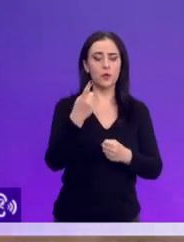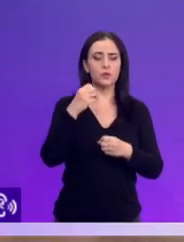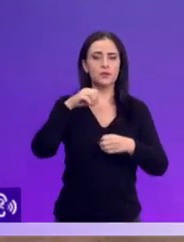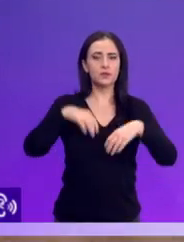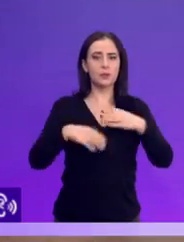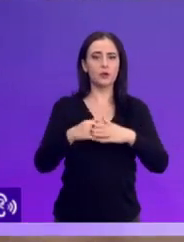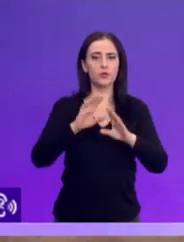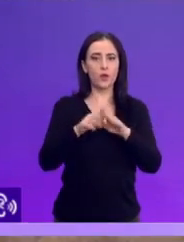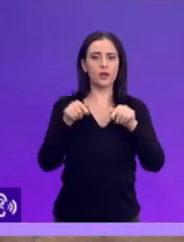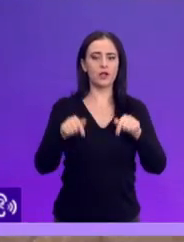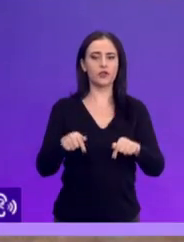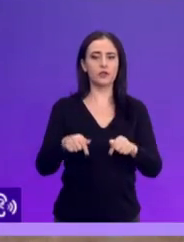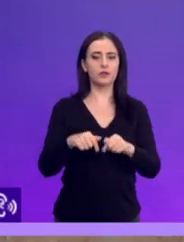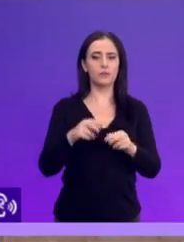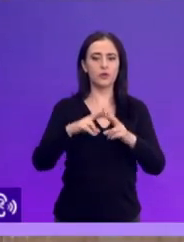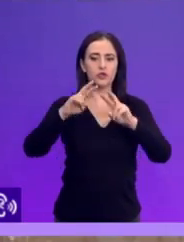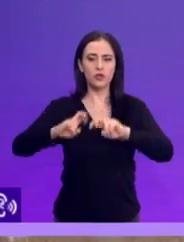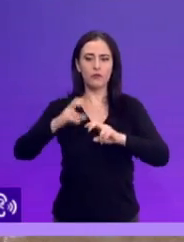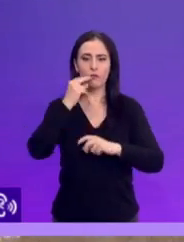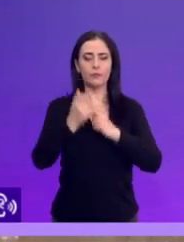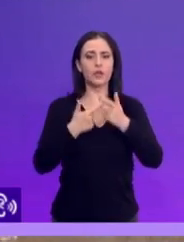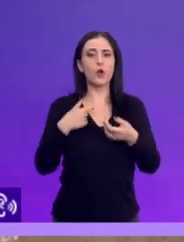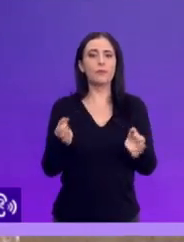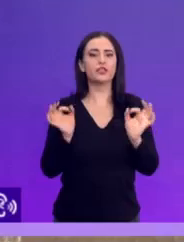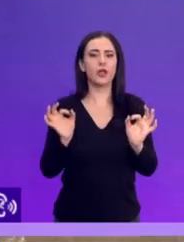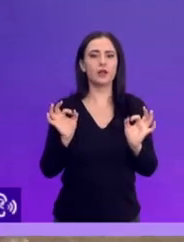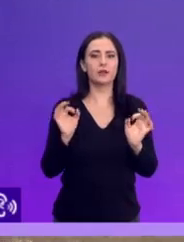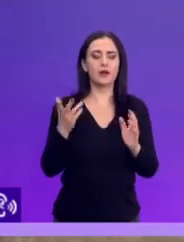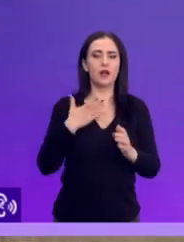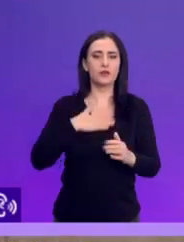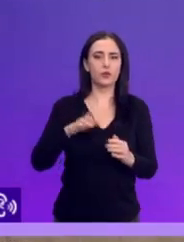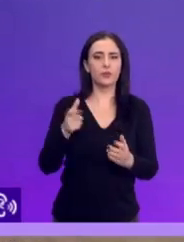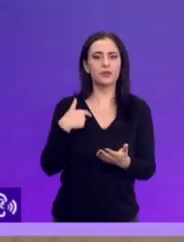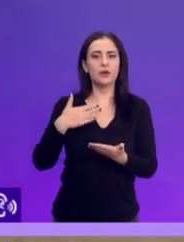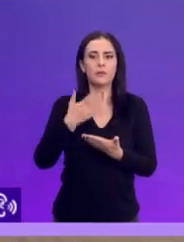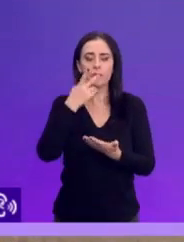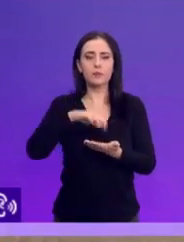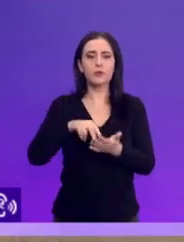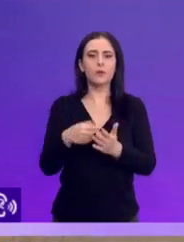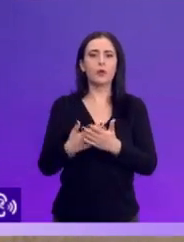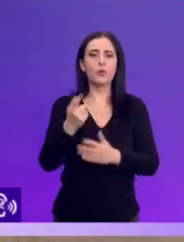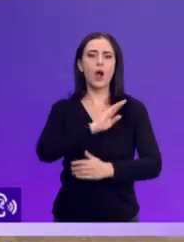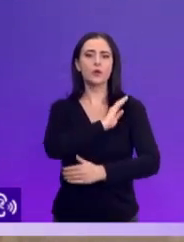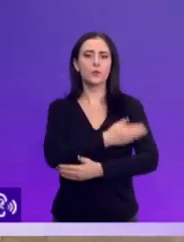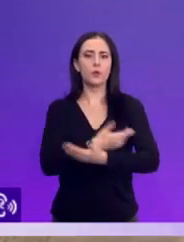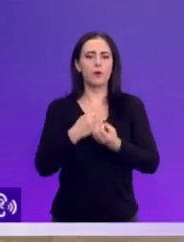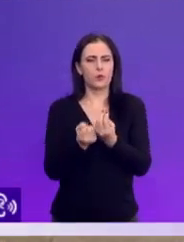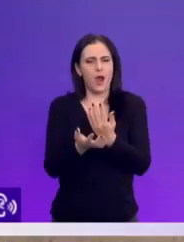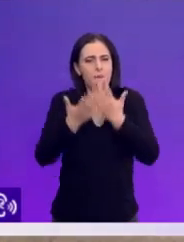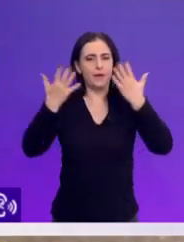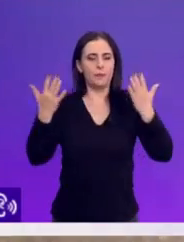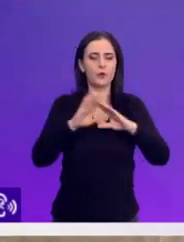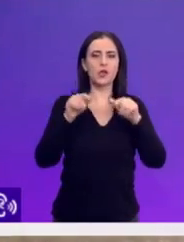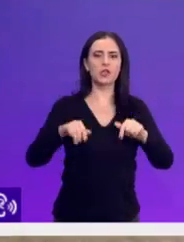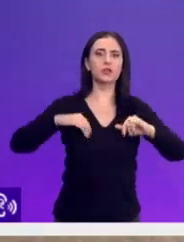pentru a se face aceste cercetări. Vorbim de specialiștii care se ocupă de protecția și securitatea antiexplozivă. Știm că